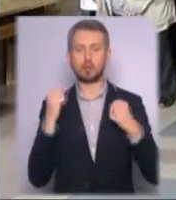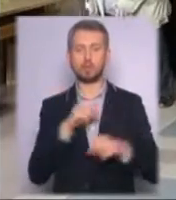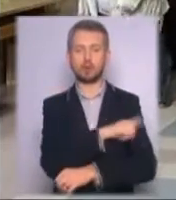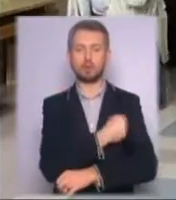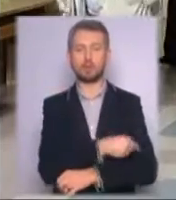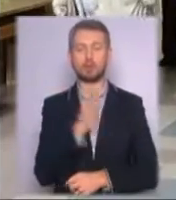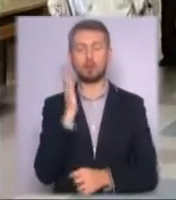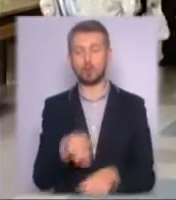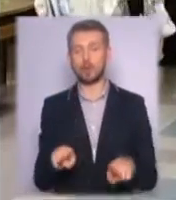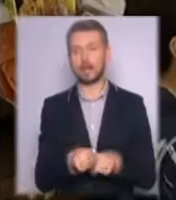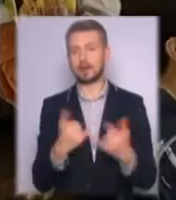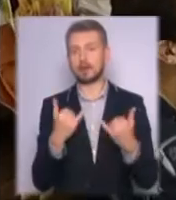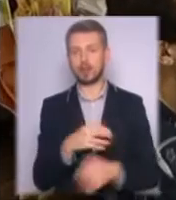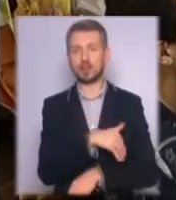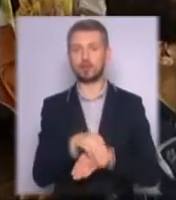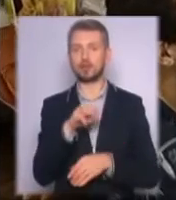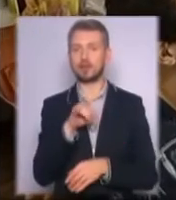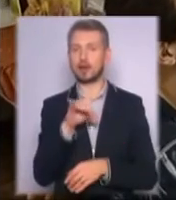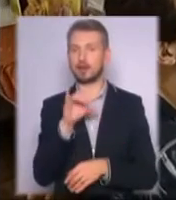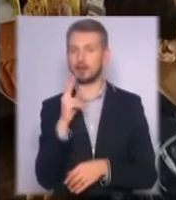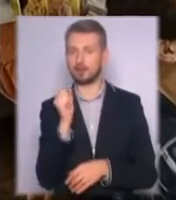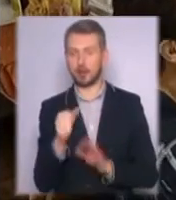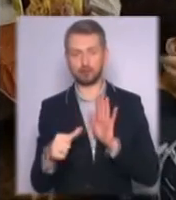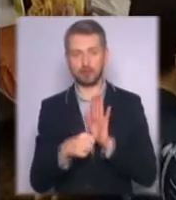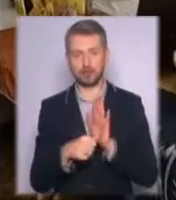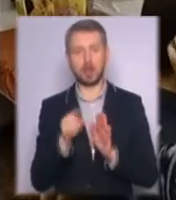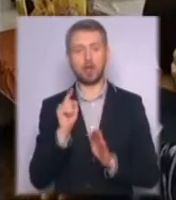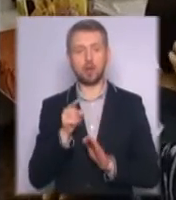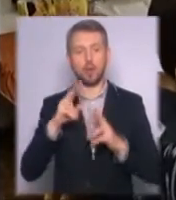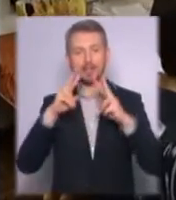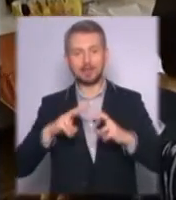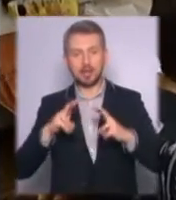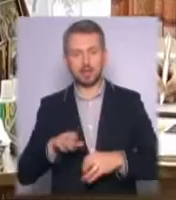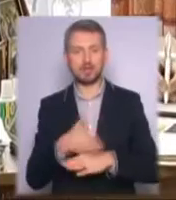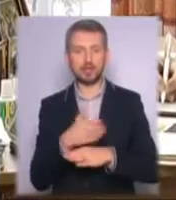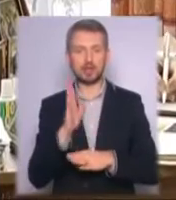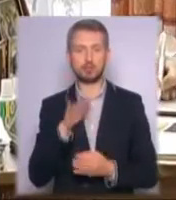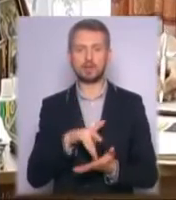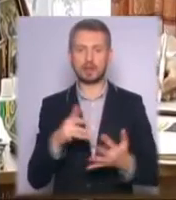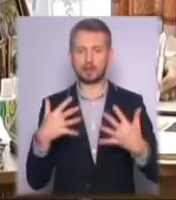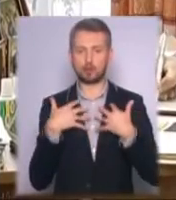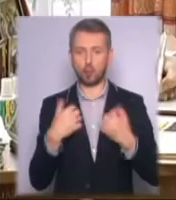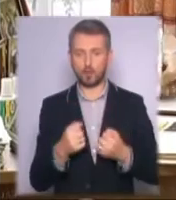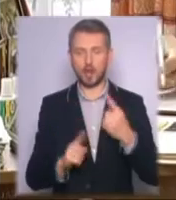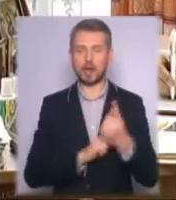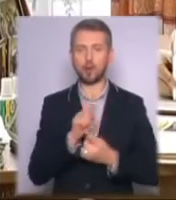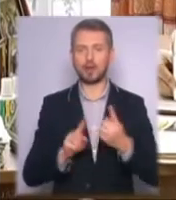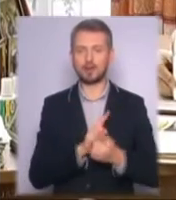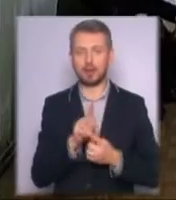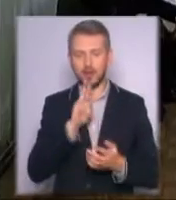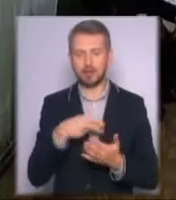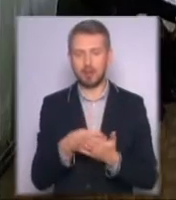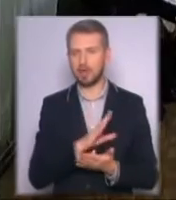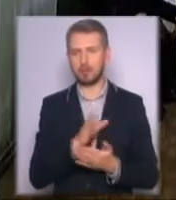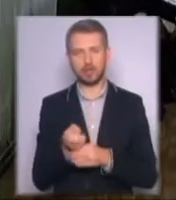буде, як і зараз, на вулиці Тарасівській, 6, а його диспансерними відділеннями стануть центри здоров'я. Реорганізація не передбачає